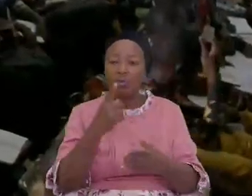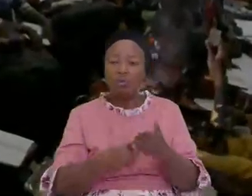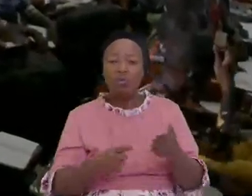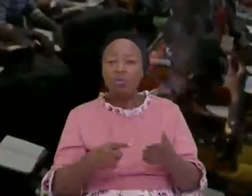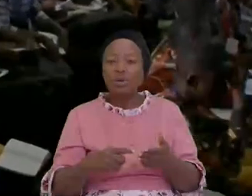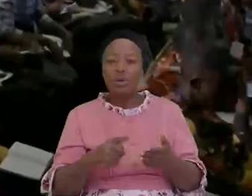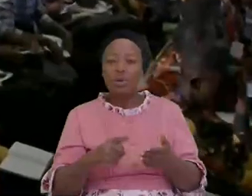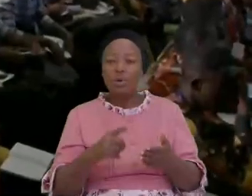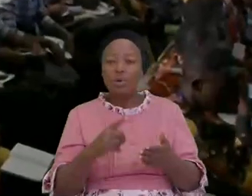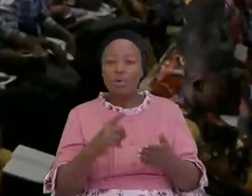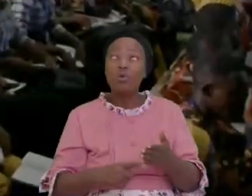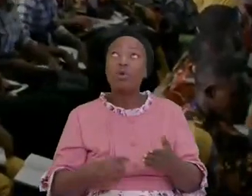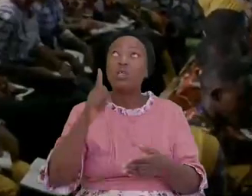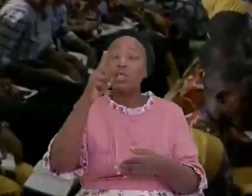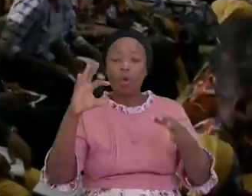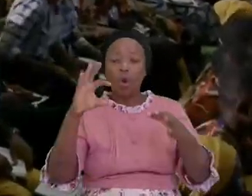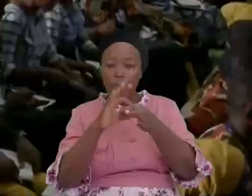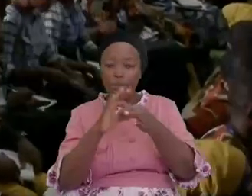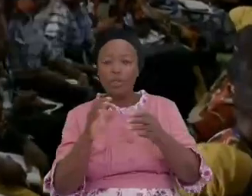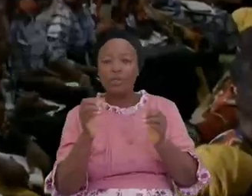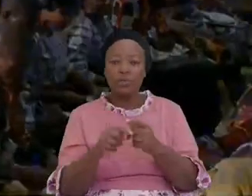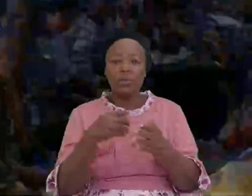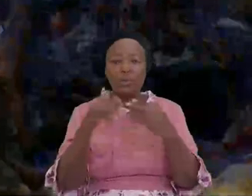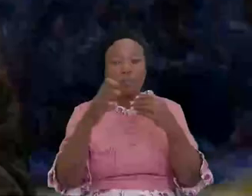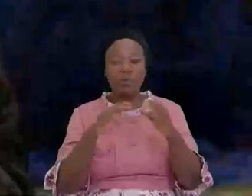ce qu'il bâtit avec toi par coopération,